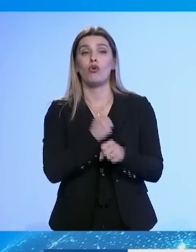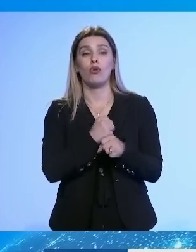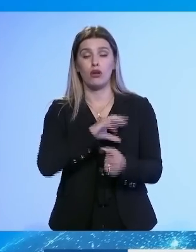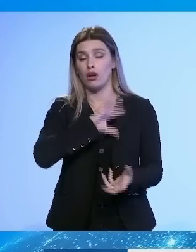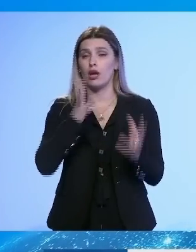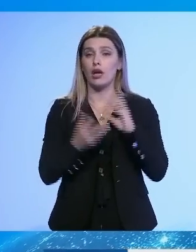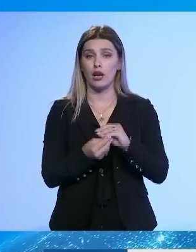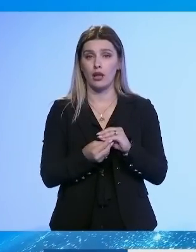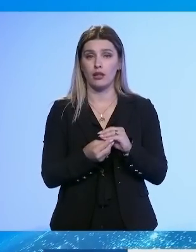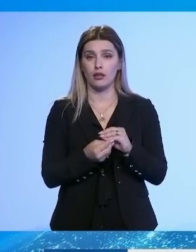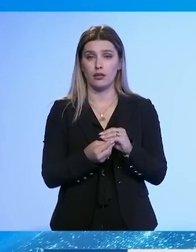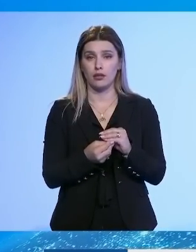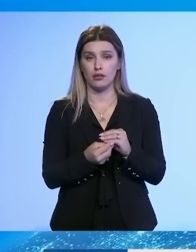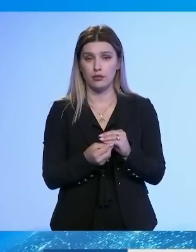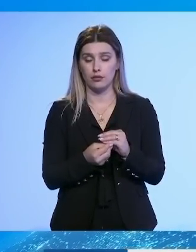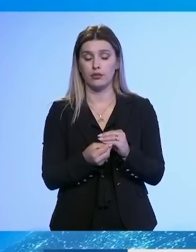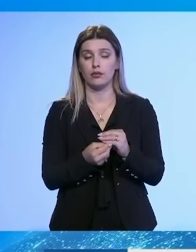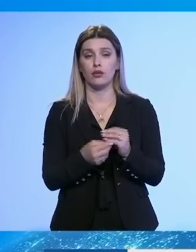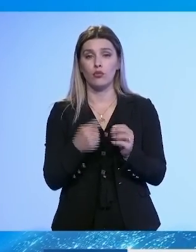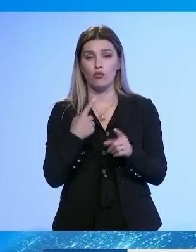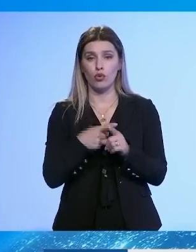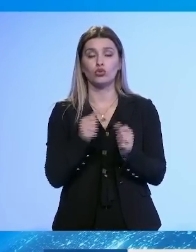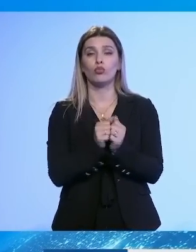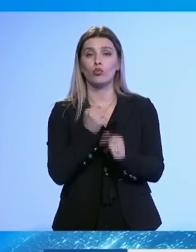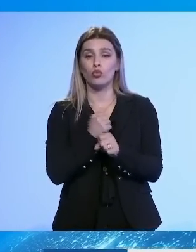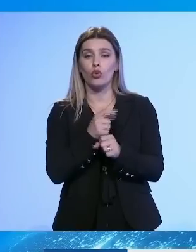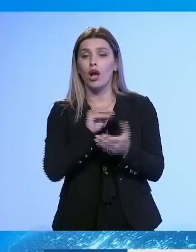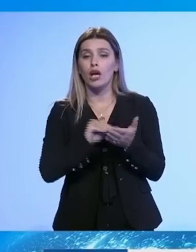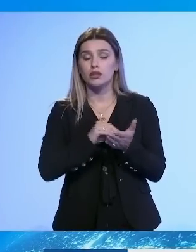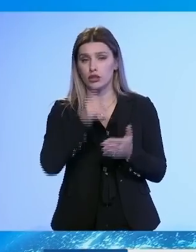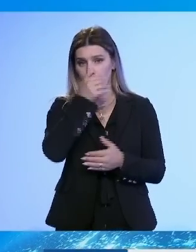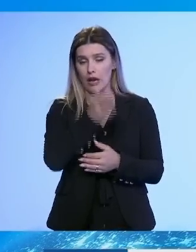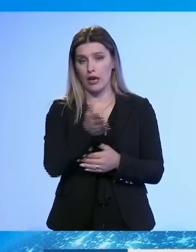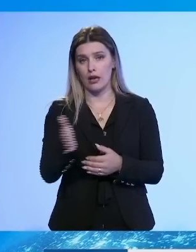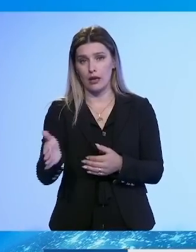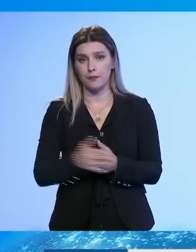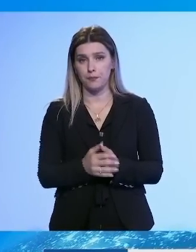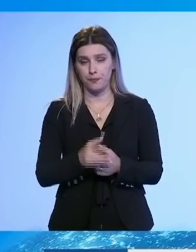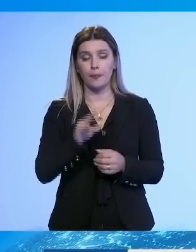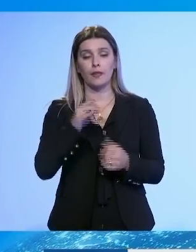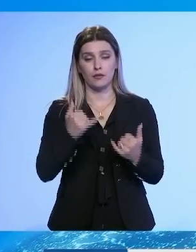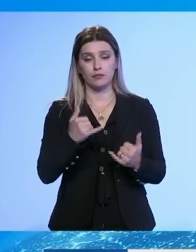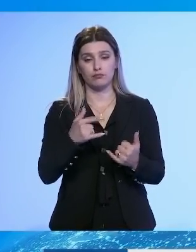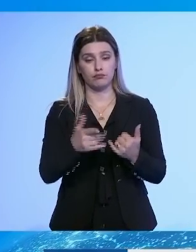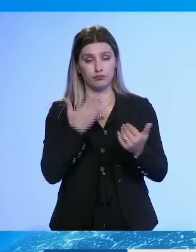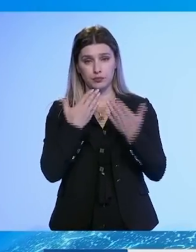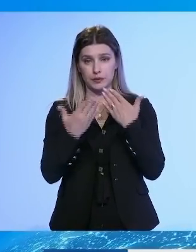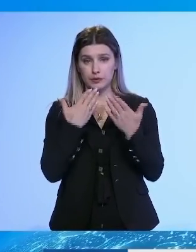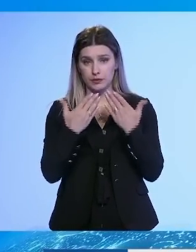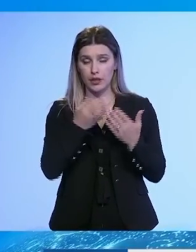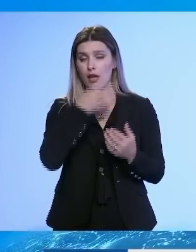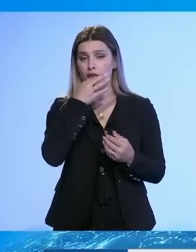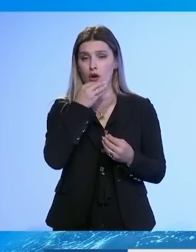për angazhimin edhe për punën si gazetar që të dhëni. Edhe aty në seancë, kur diskutuam